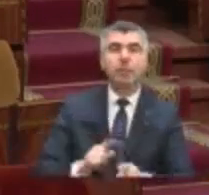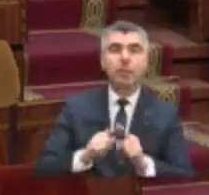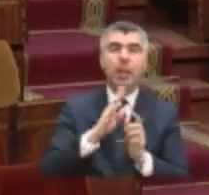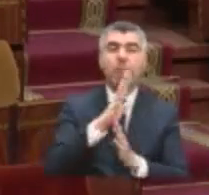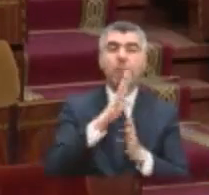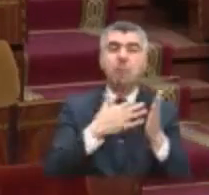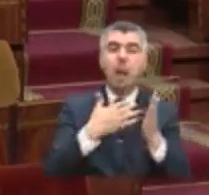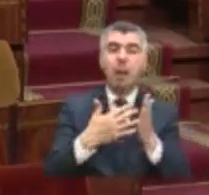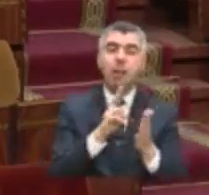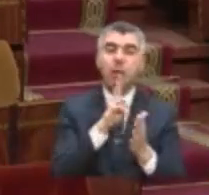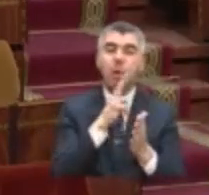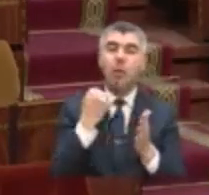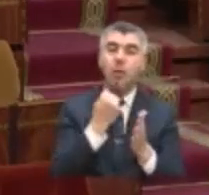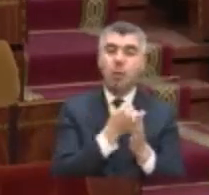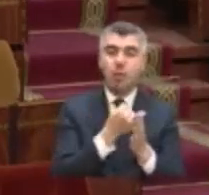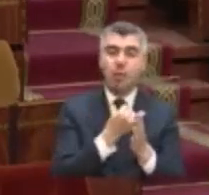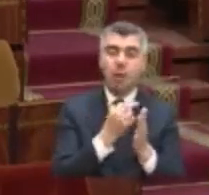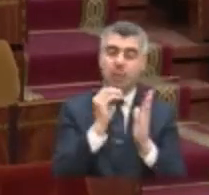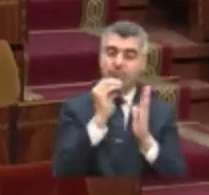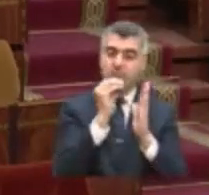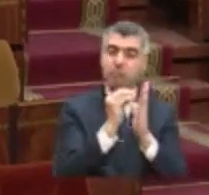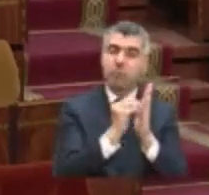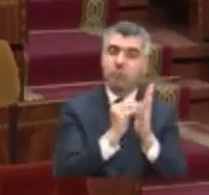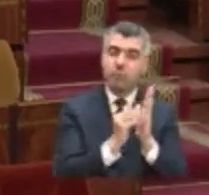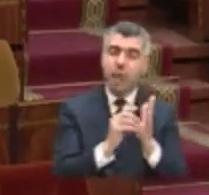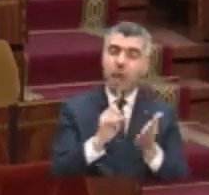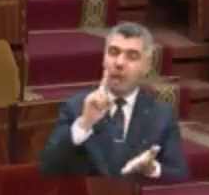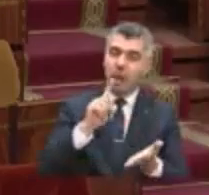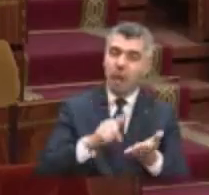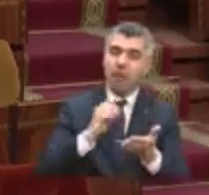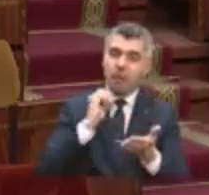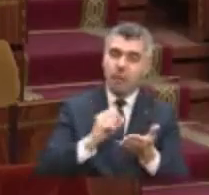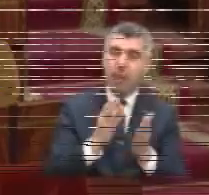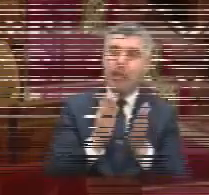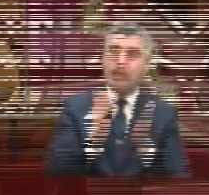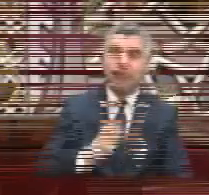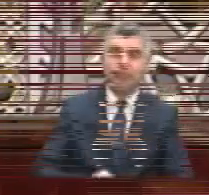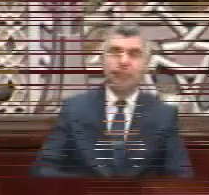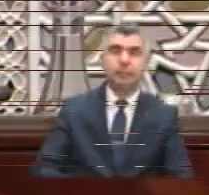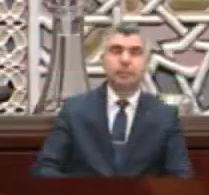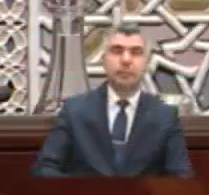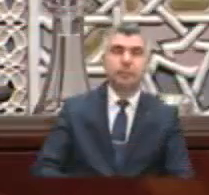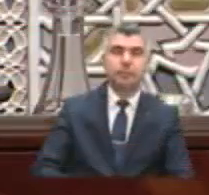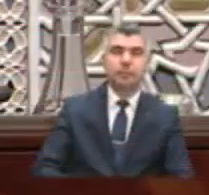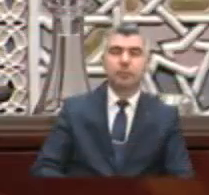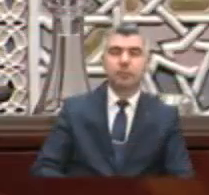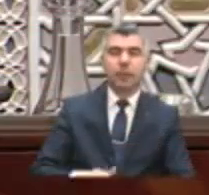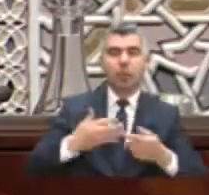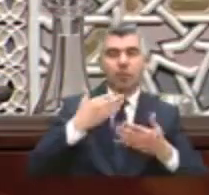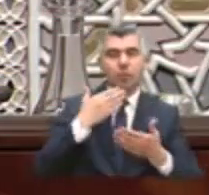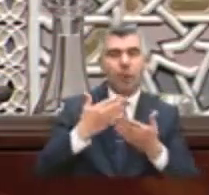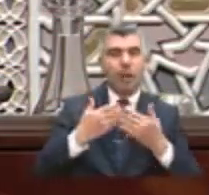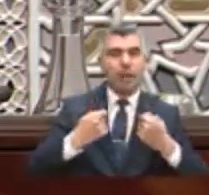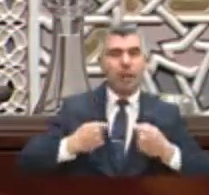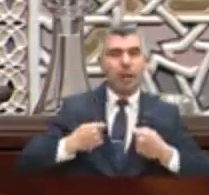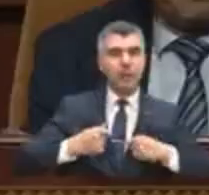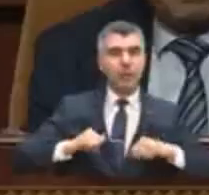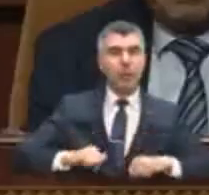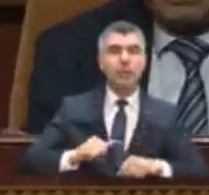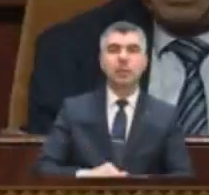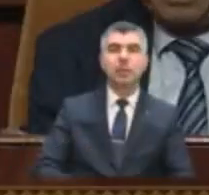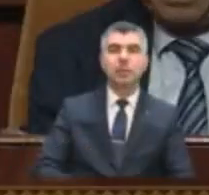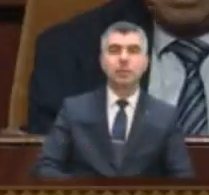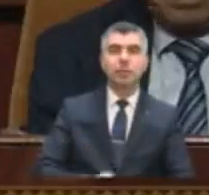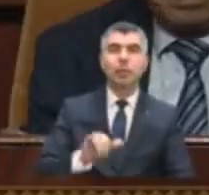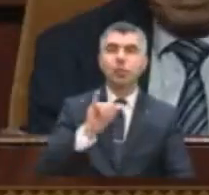البرنامج الحكومي ديالنا من بين الأساسيات ديالو هو التعليم. وشكرا. شكرا سيد الرئيس. السيد الوزير المحترم، ما